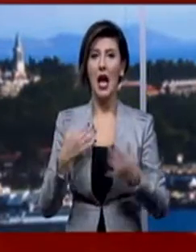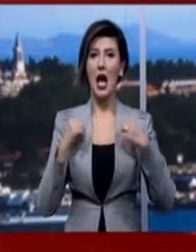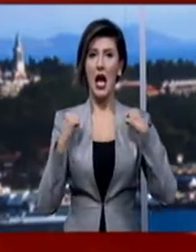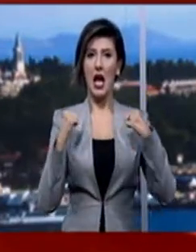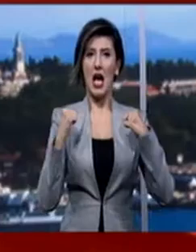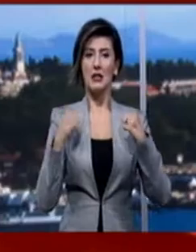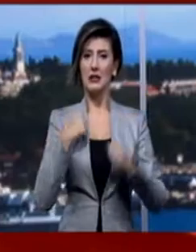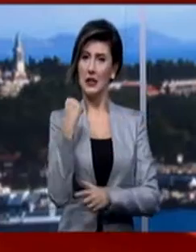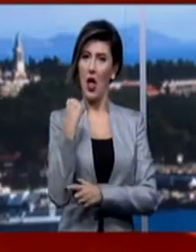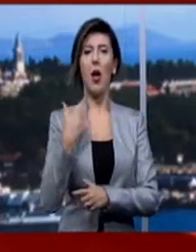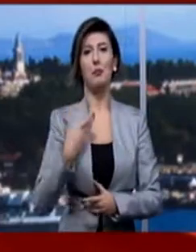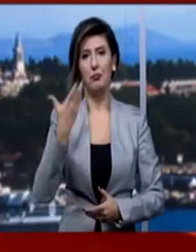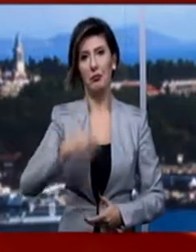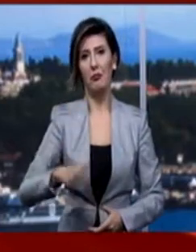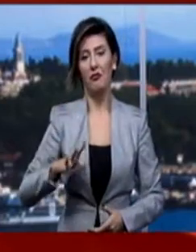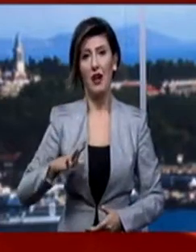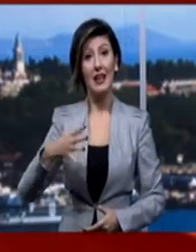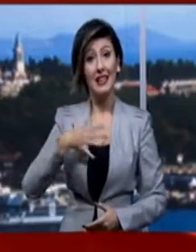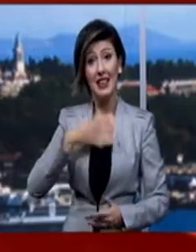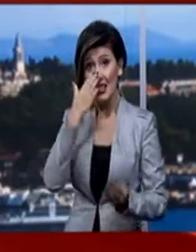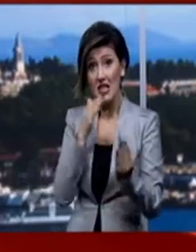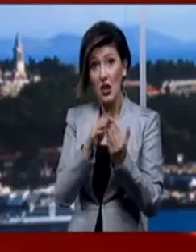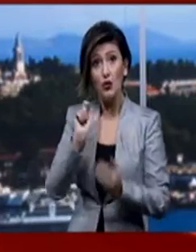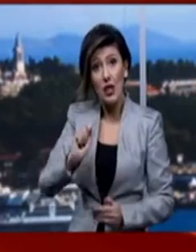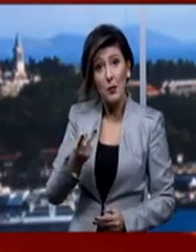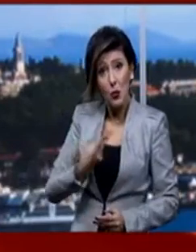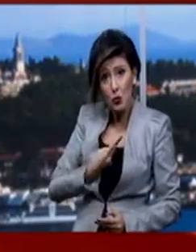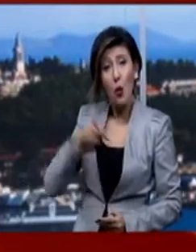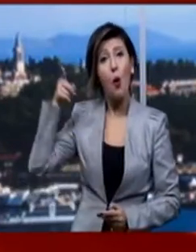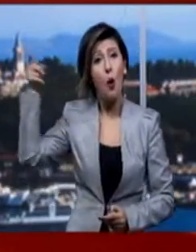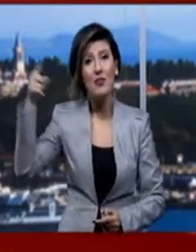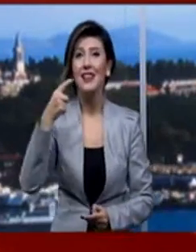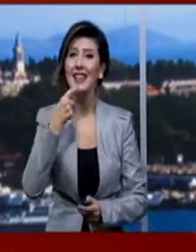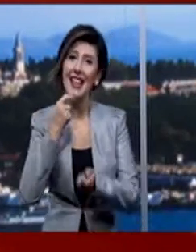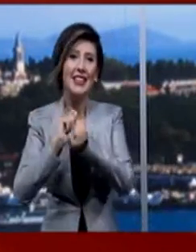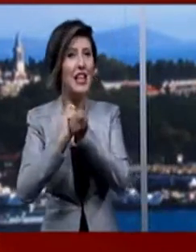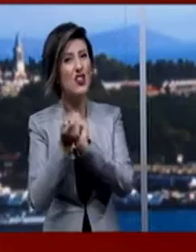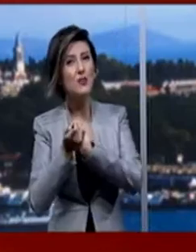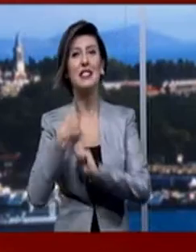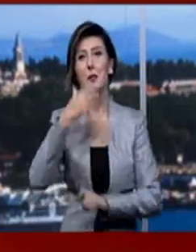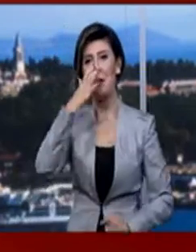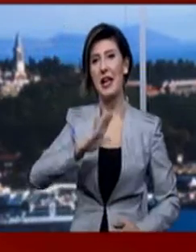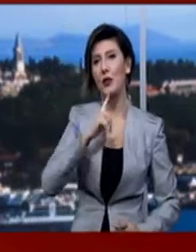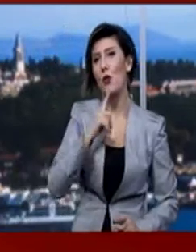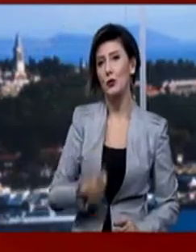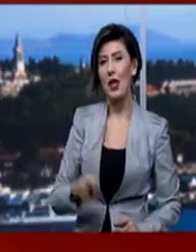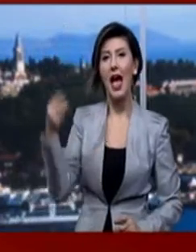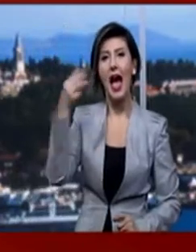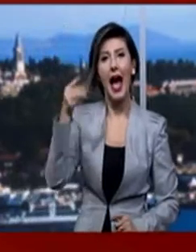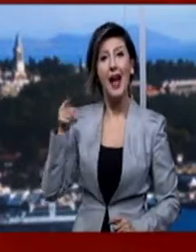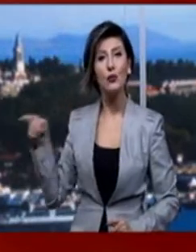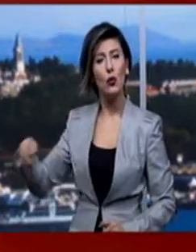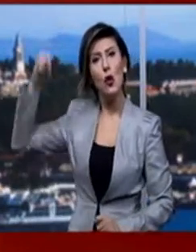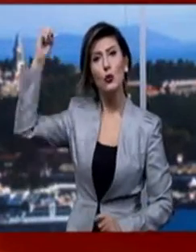koruyor. Kendimize yakışanı yapıyoruz. Onların da dillerinin değişmesini bekliyoruz," dedi.